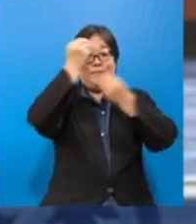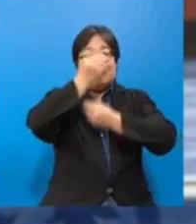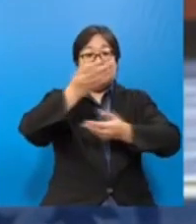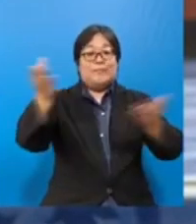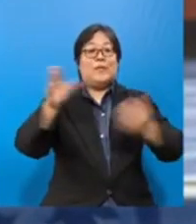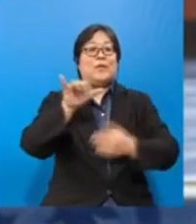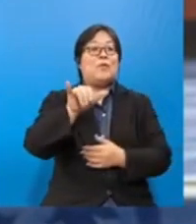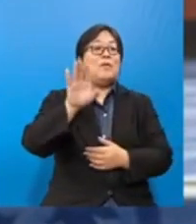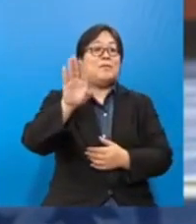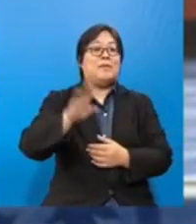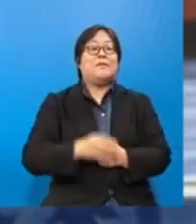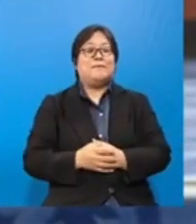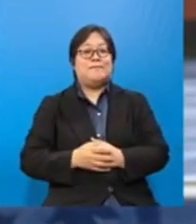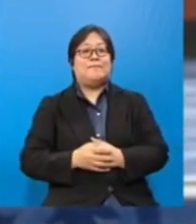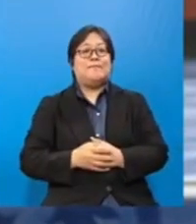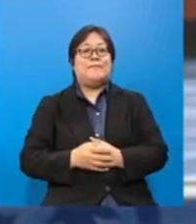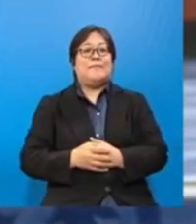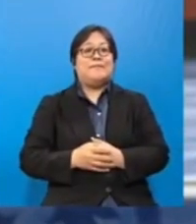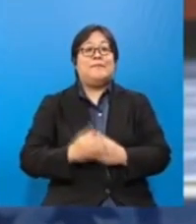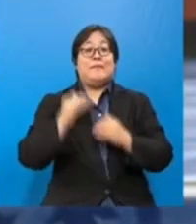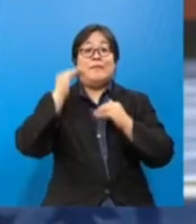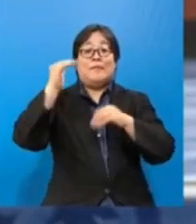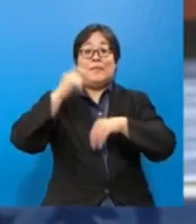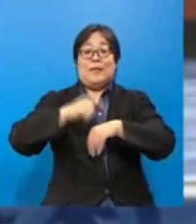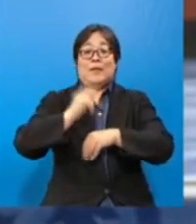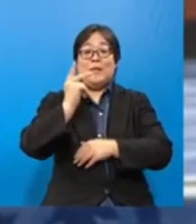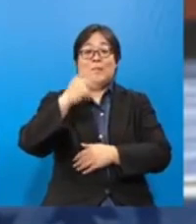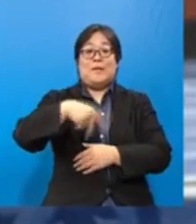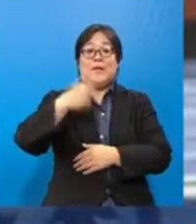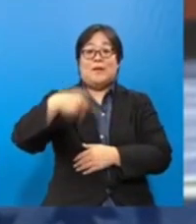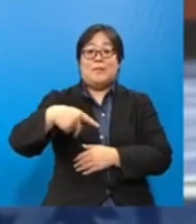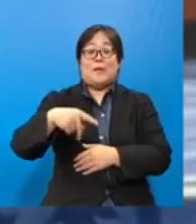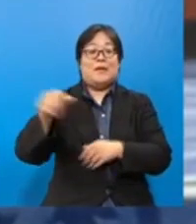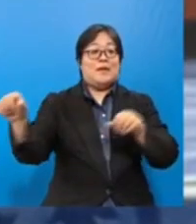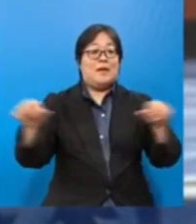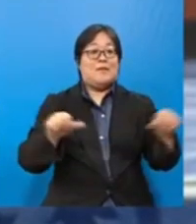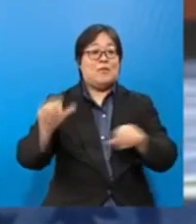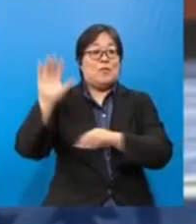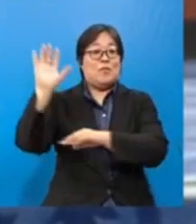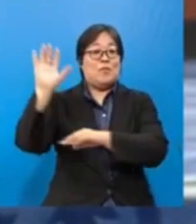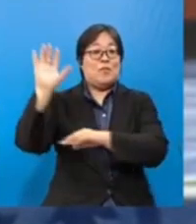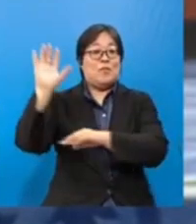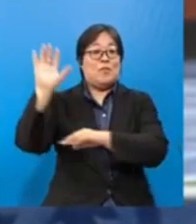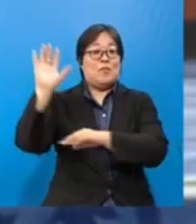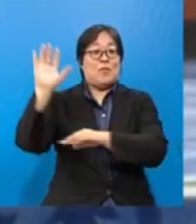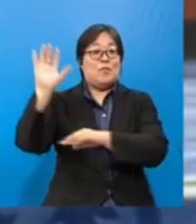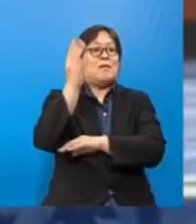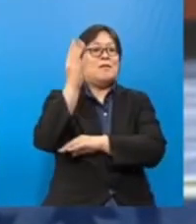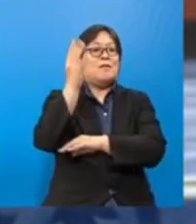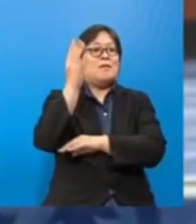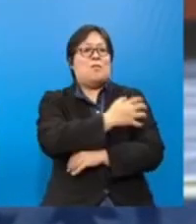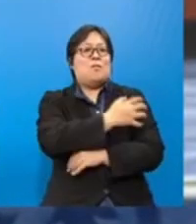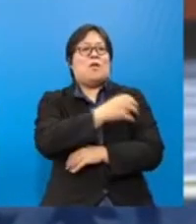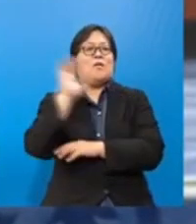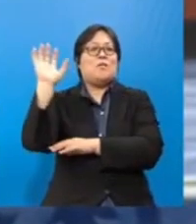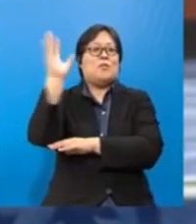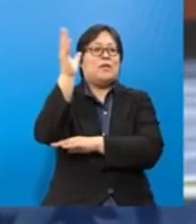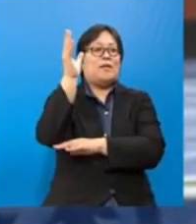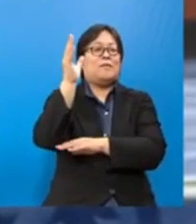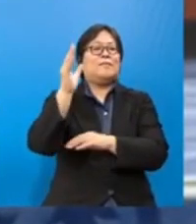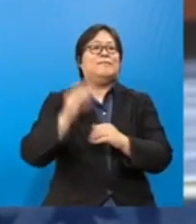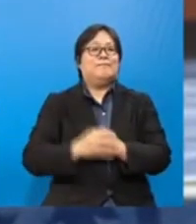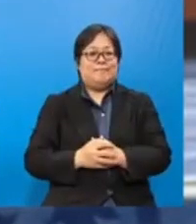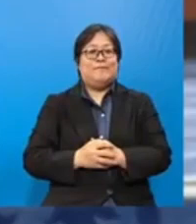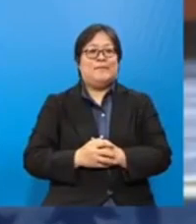Ahmad Adi Ahmad sepanjang tempoh pipi activity perhutanan activity penguatkuasaan hutan ini